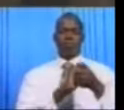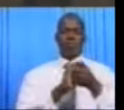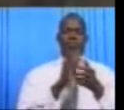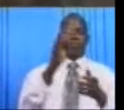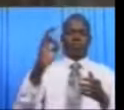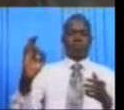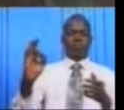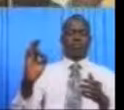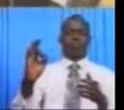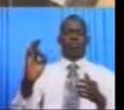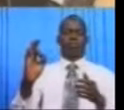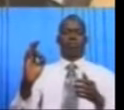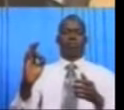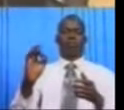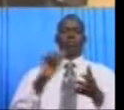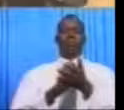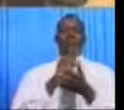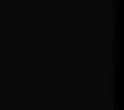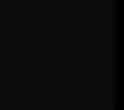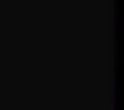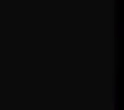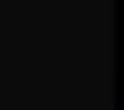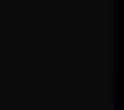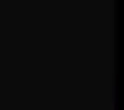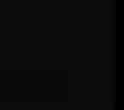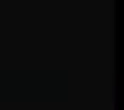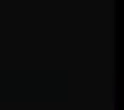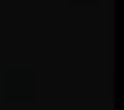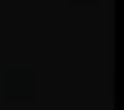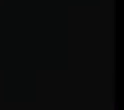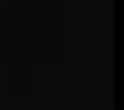française. Ce sont en tout trois